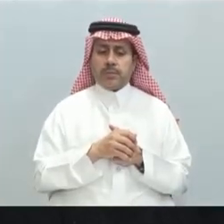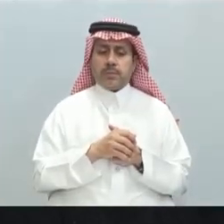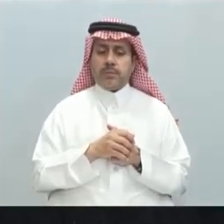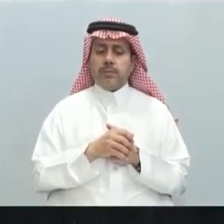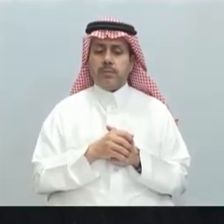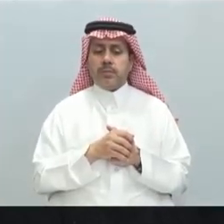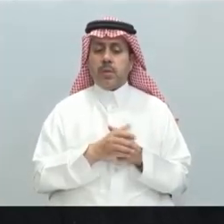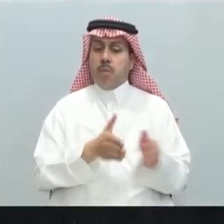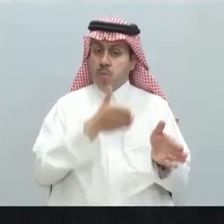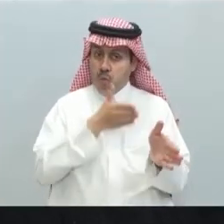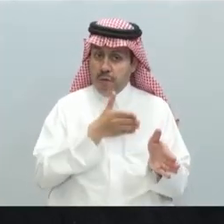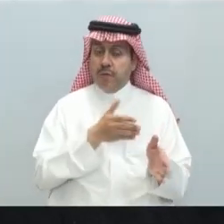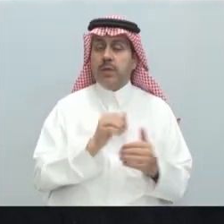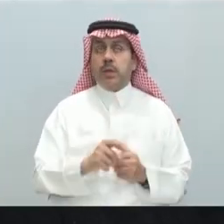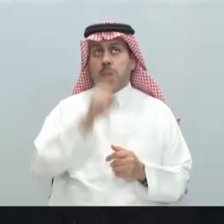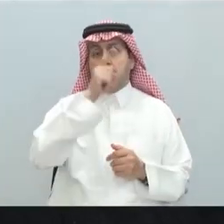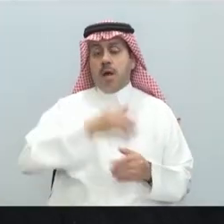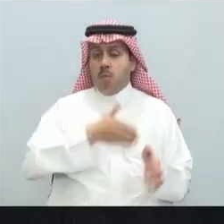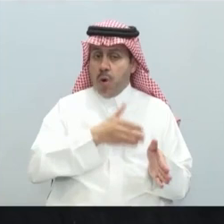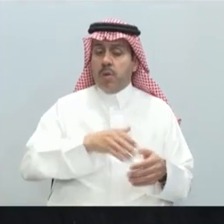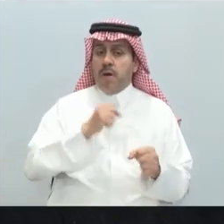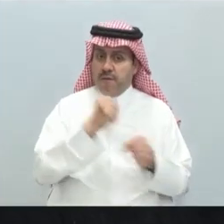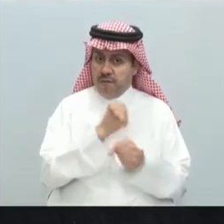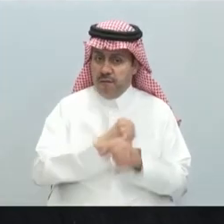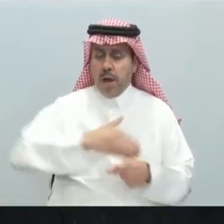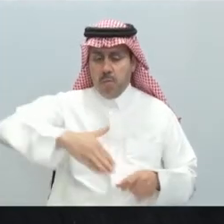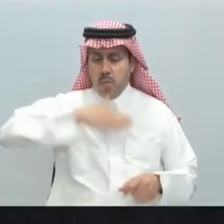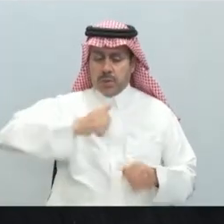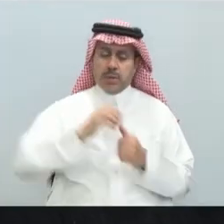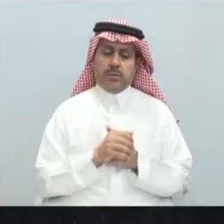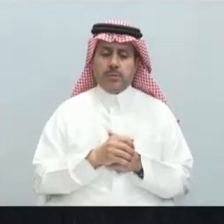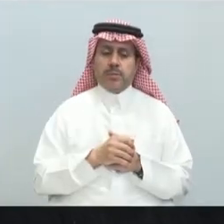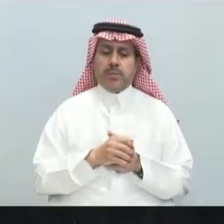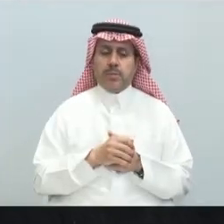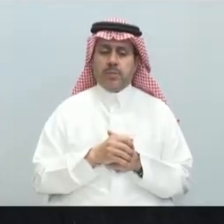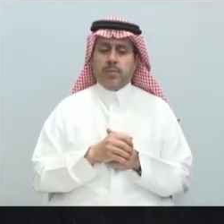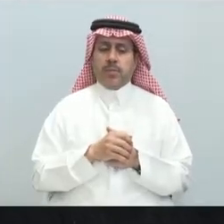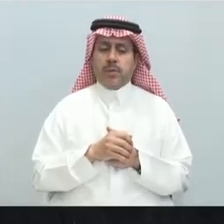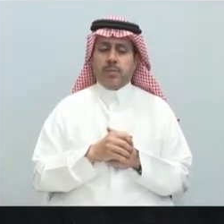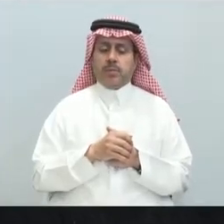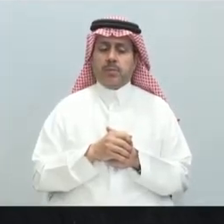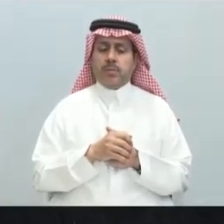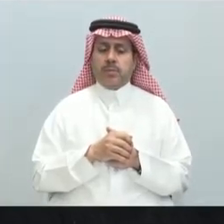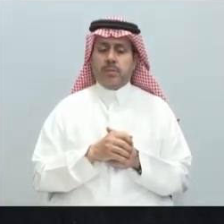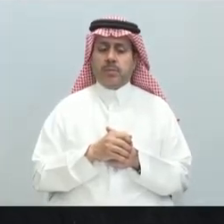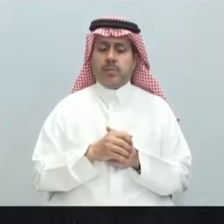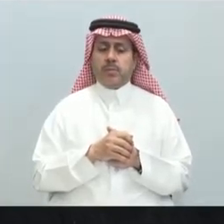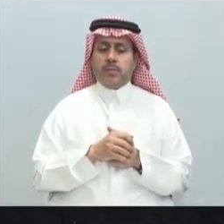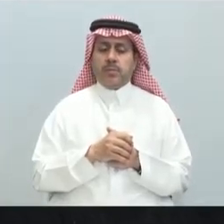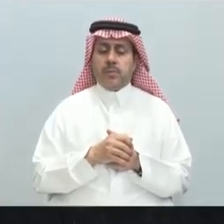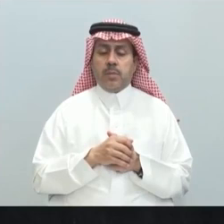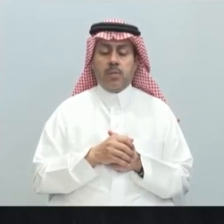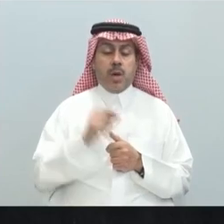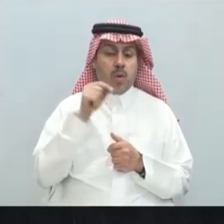موافقه لهدي النبي صلى الله عليه وسلم لقول الله جل وعلا ليبلوكم ايكم احسن عملا بان